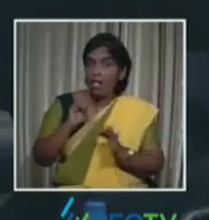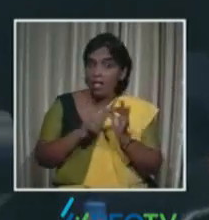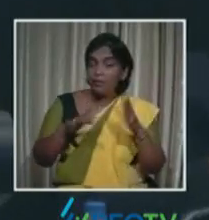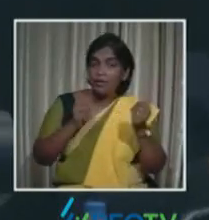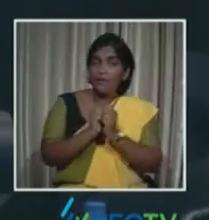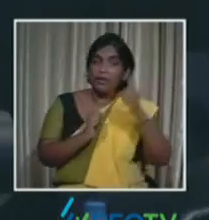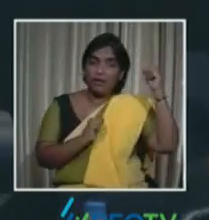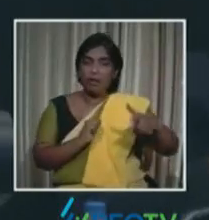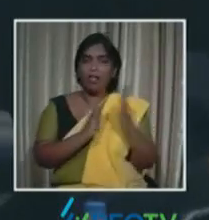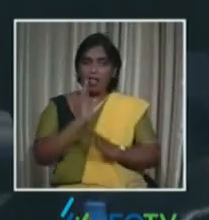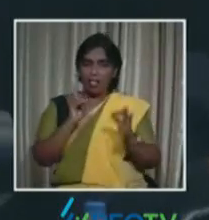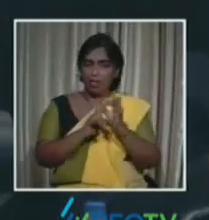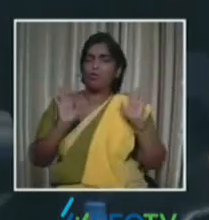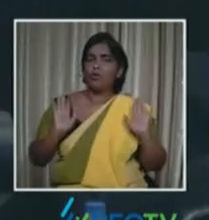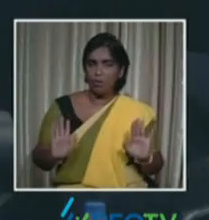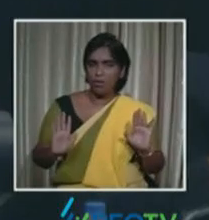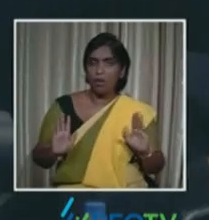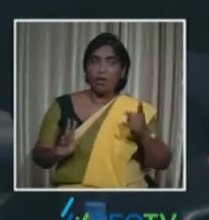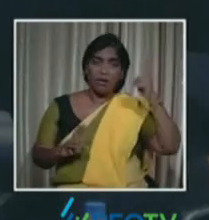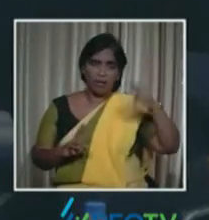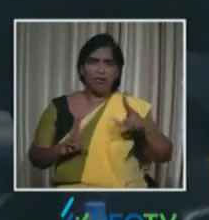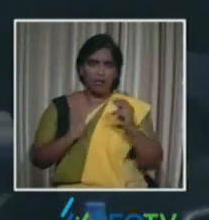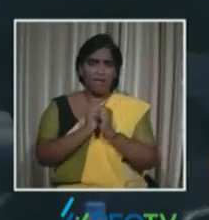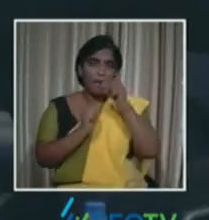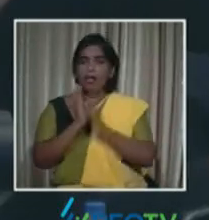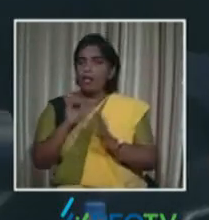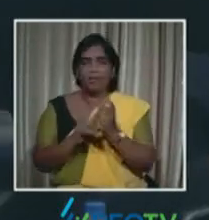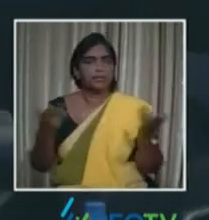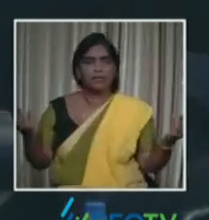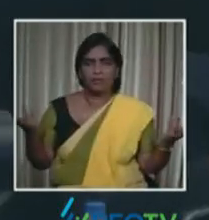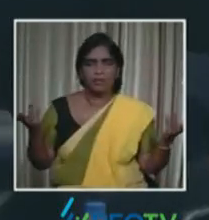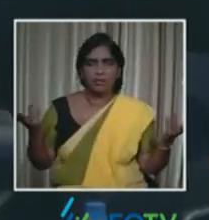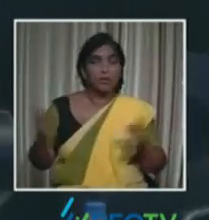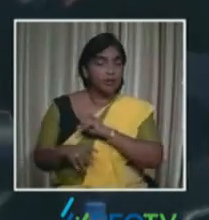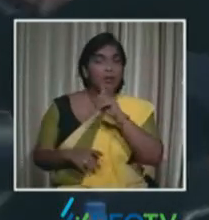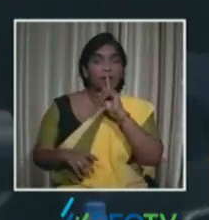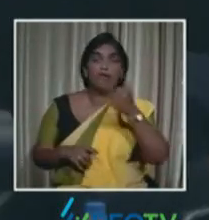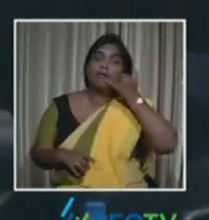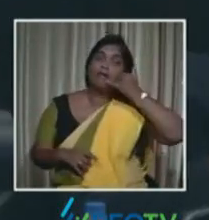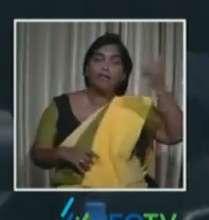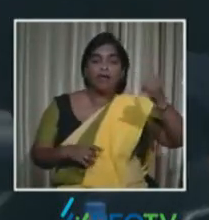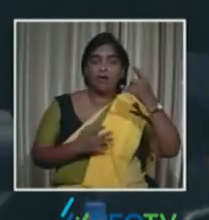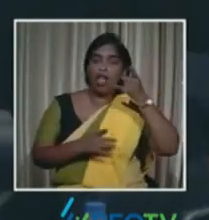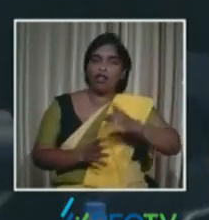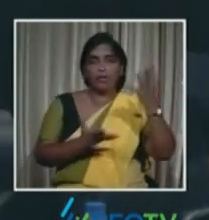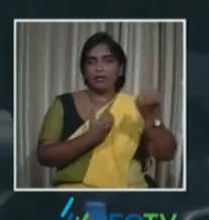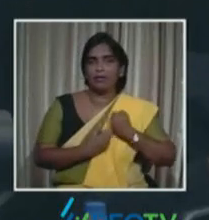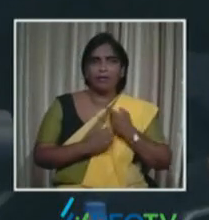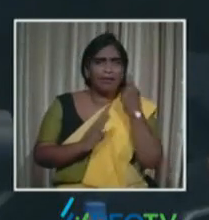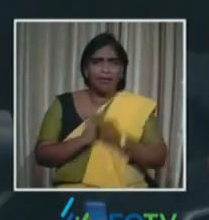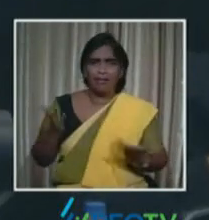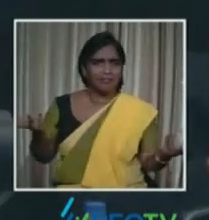වැඩවල ඇමතිවරයෙක් ඉන්න ඕනේ. එහෙම නැත්තම් නියෝජ්‍ය ඇමතිවරයෙක් ඉන්න ඕනේ. එහෙම කෙනෙක් නැහැ. දැන් මෙතුමා කියනවා ටෙලිෆෝන් එකෙන් ගත්තලු. එහෙම සම්ප්‍රදායක්,